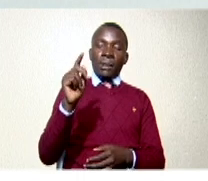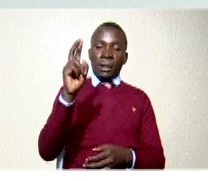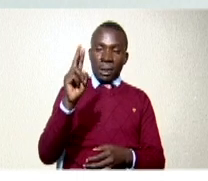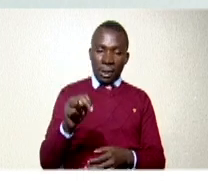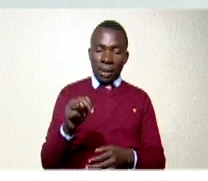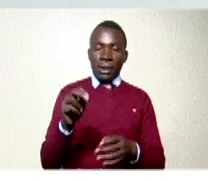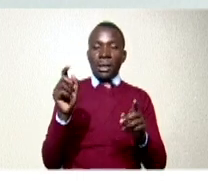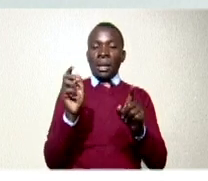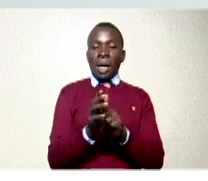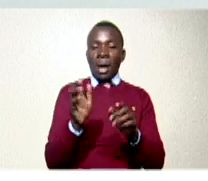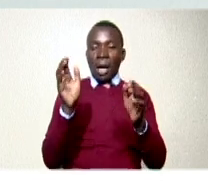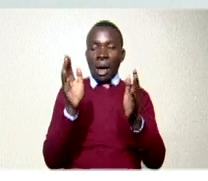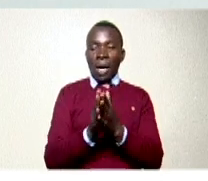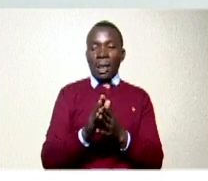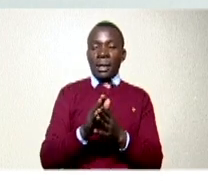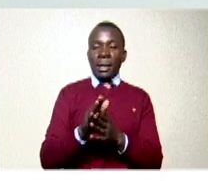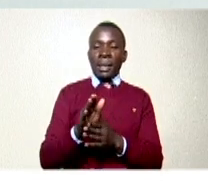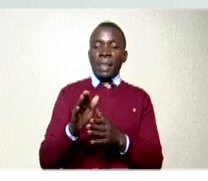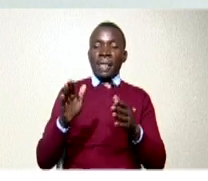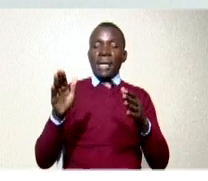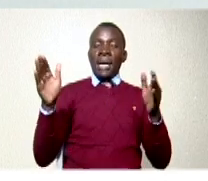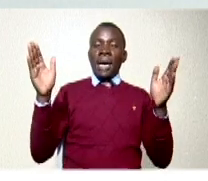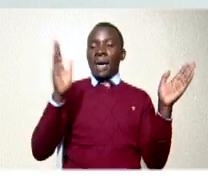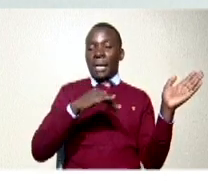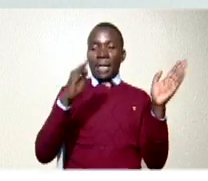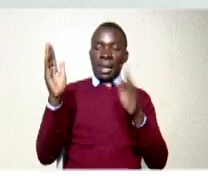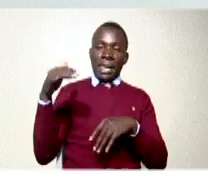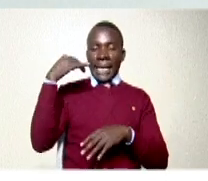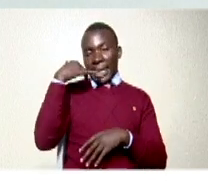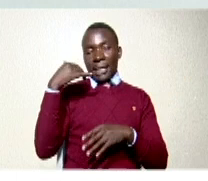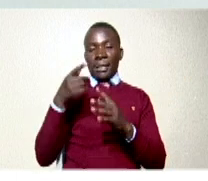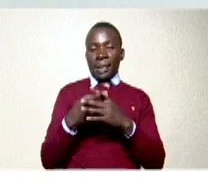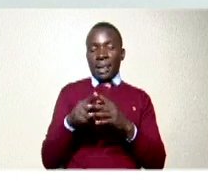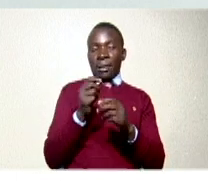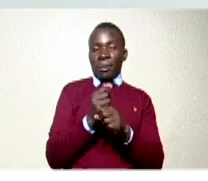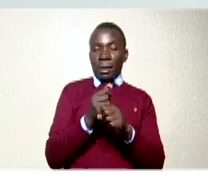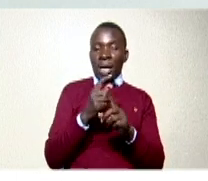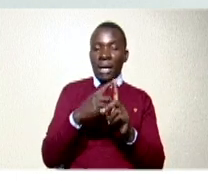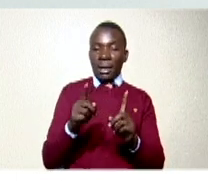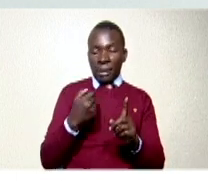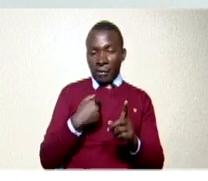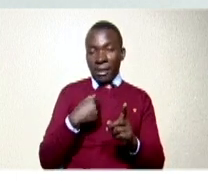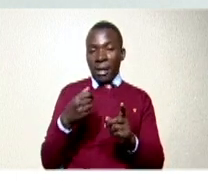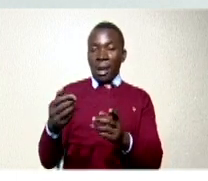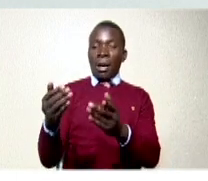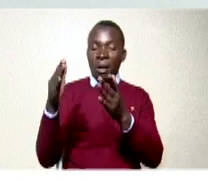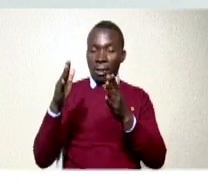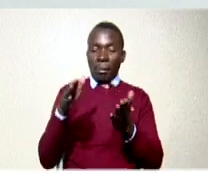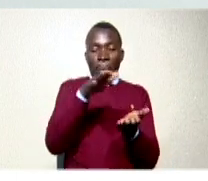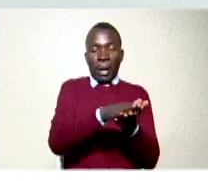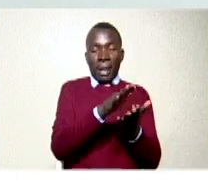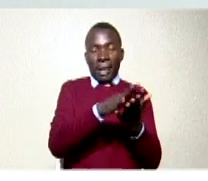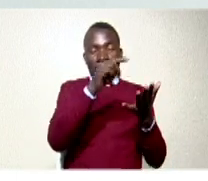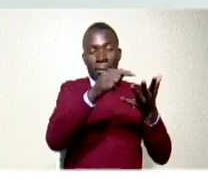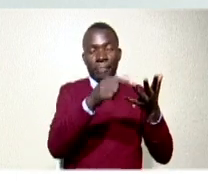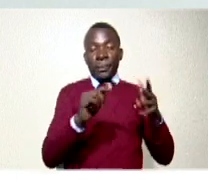yatangiye kubikora mu gihe kizaza nibishoboka mu mpera z'uyu mwaka cyangwa mu ntangiriro z'uyu mwaka utaha noneho naba ndi umukiriya wa banki runaka naba